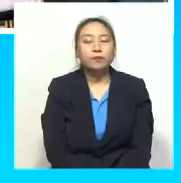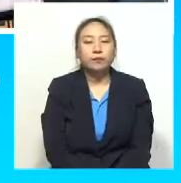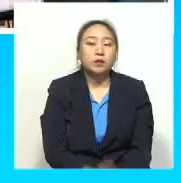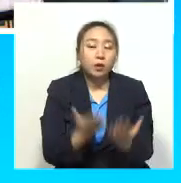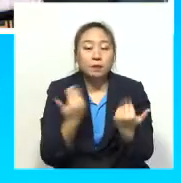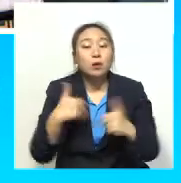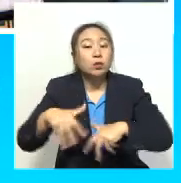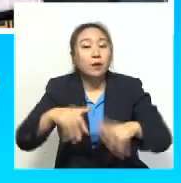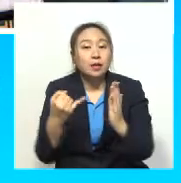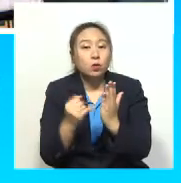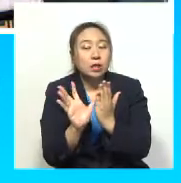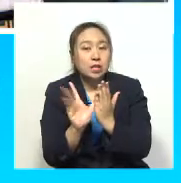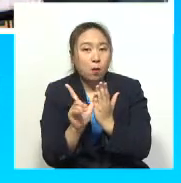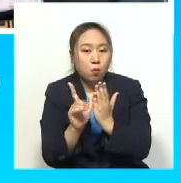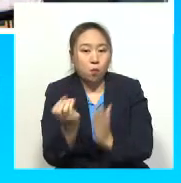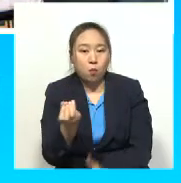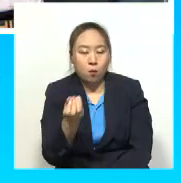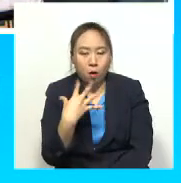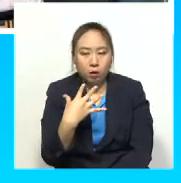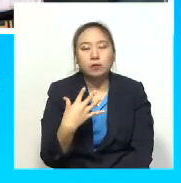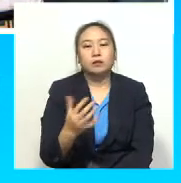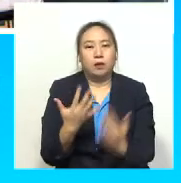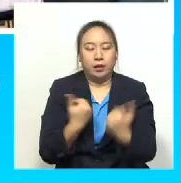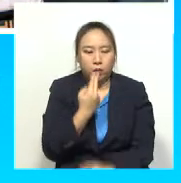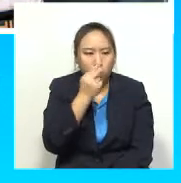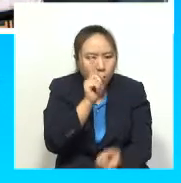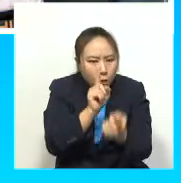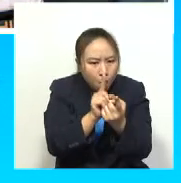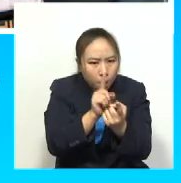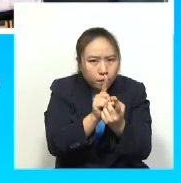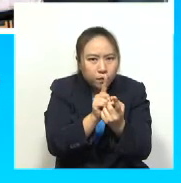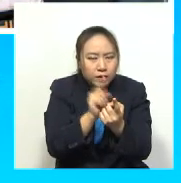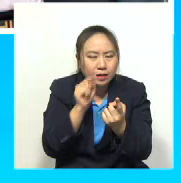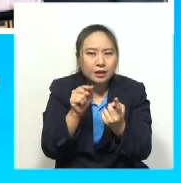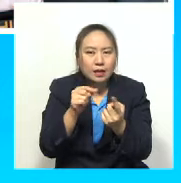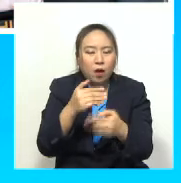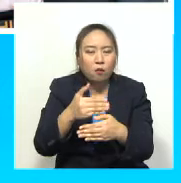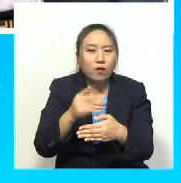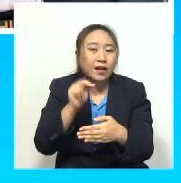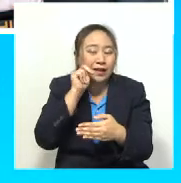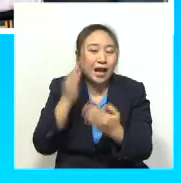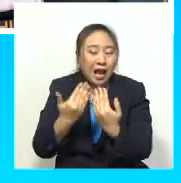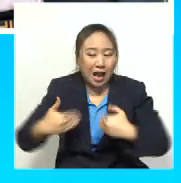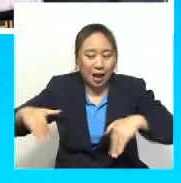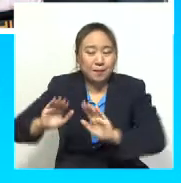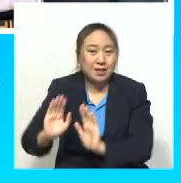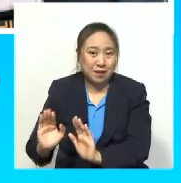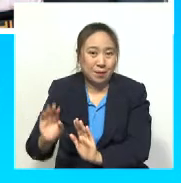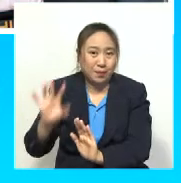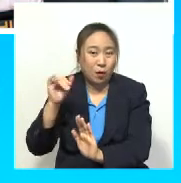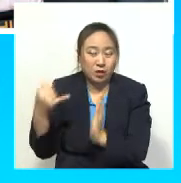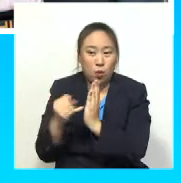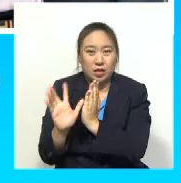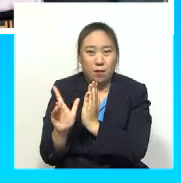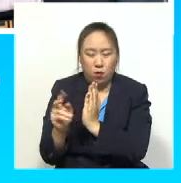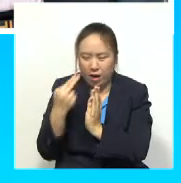าวบ้านที่จังหวัดชัยภูมินะคะบอกว่าส่งข่าวมาบอกว่าไปพบรอยร้าวบนสันฝายเก็บน้ำบ้านซับใส่ทองที่